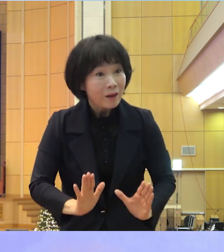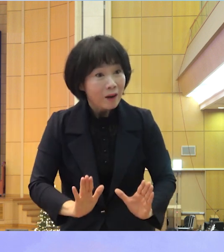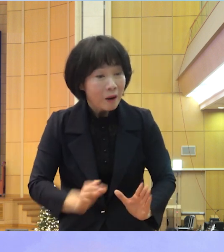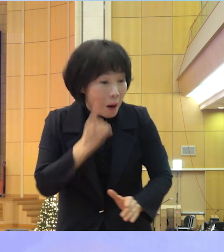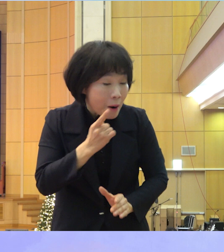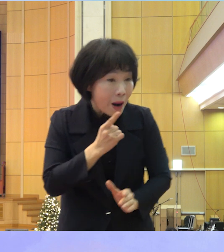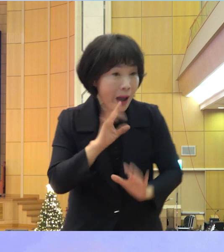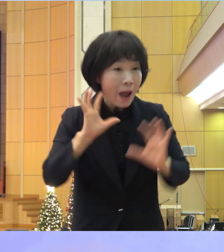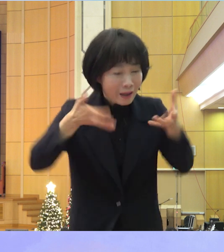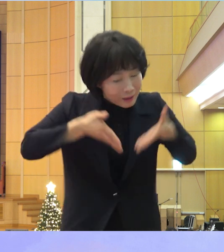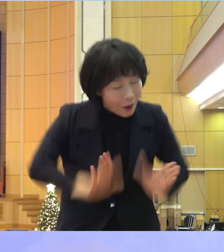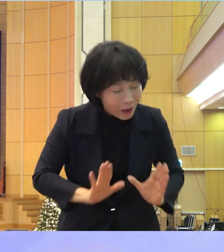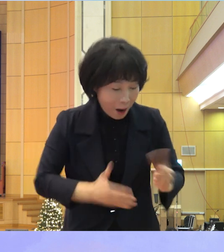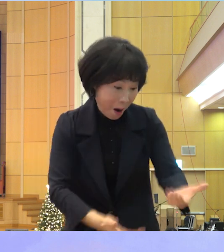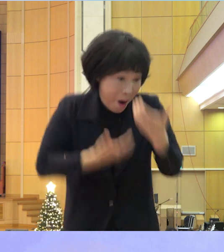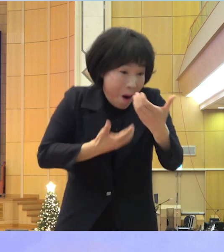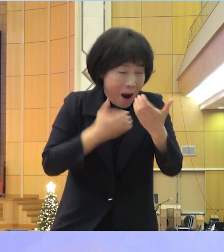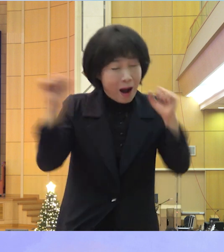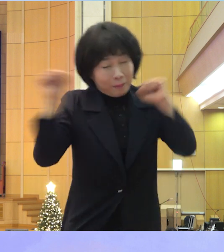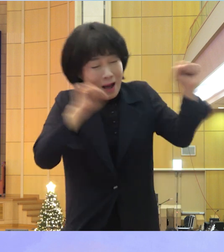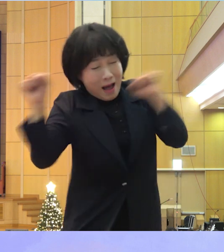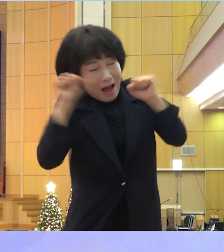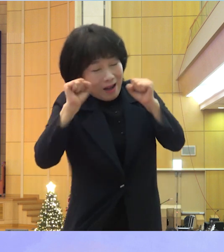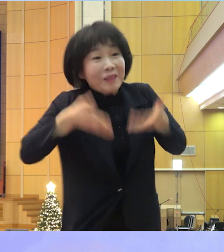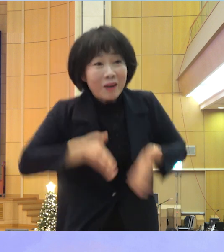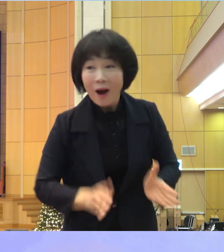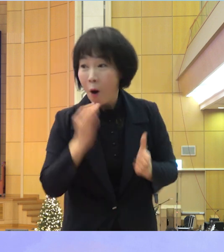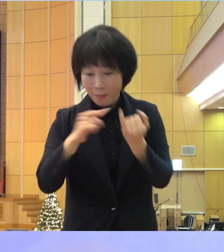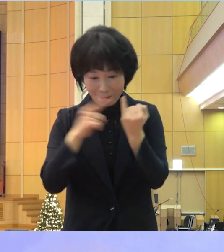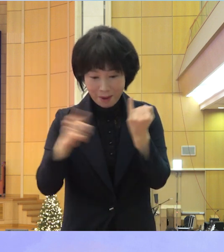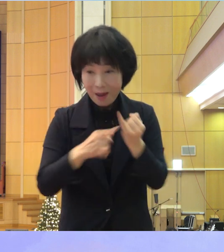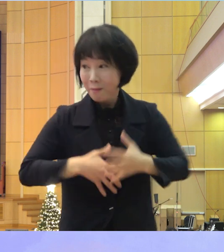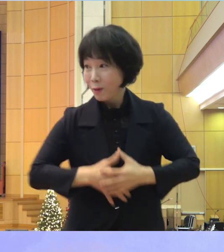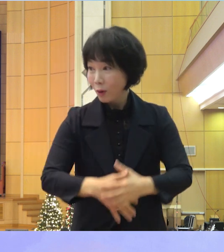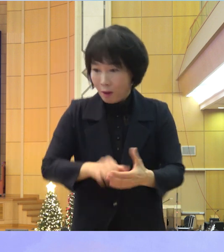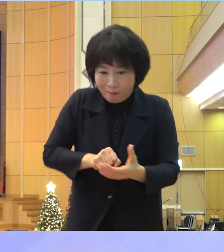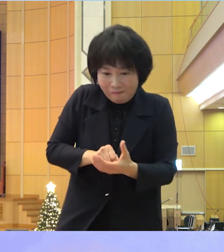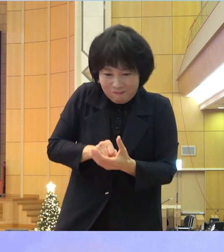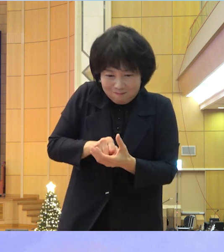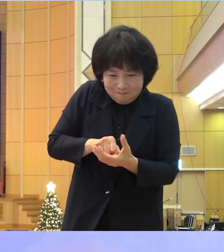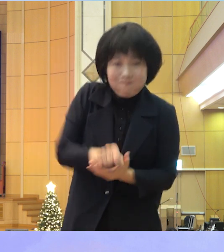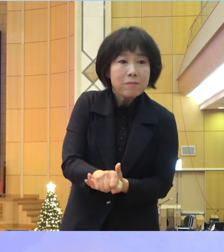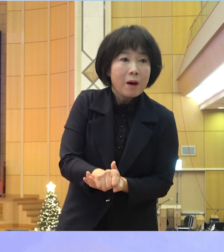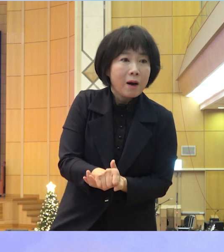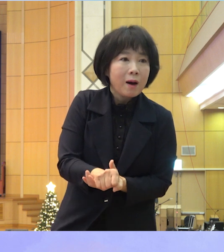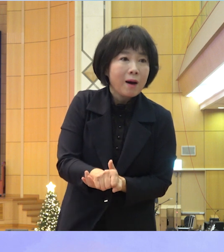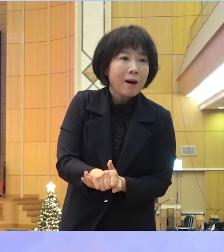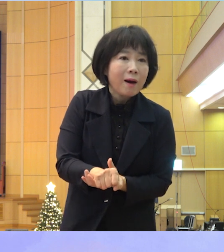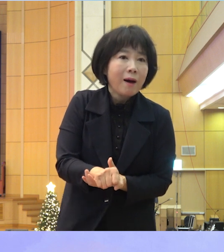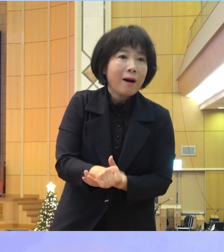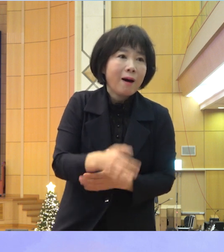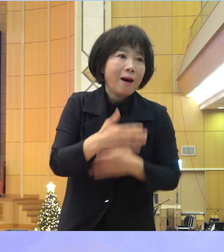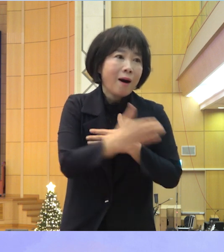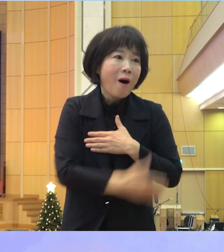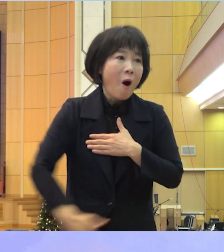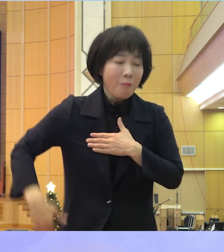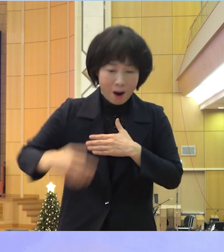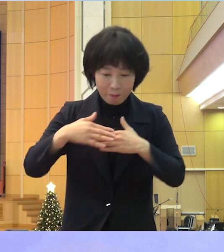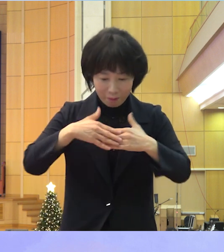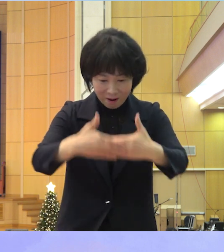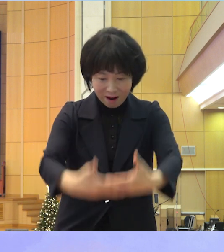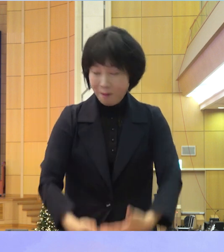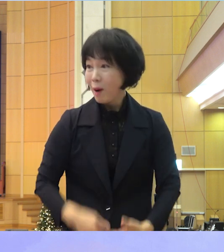얼마나 그 어머니 뱃속에서 태어나는 그 과정이 얼마나